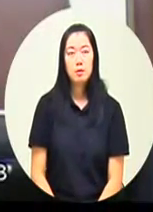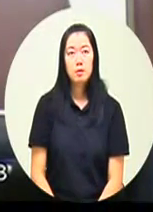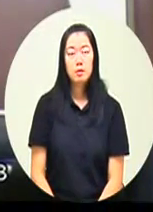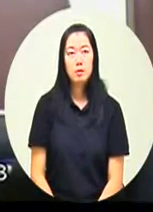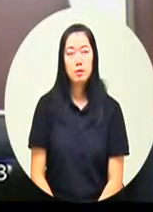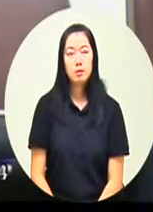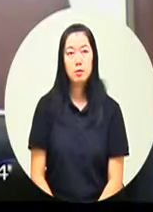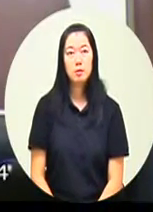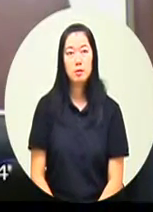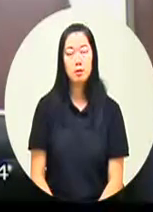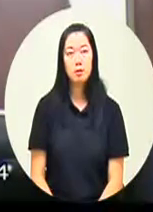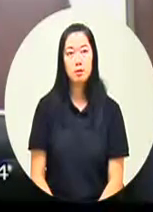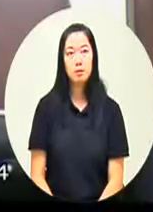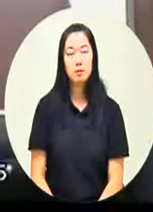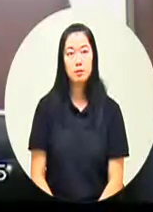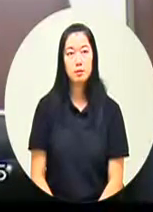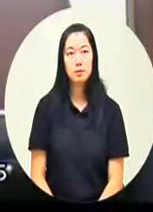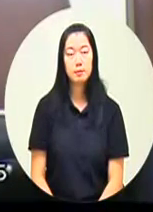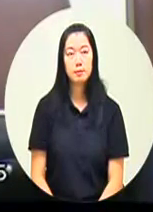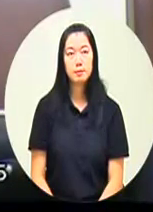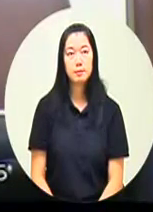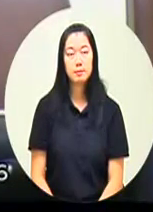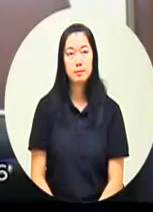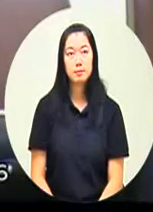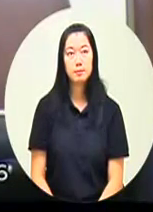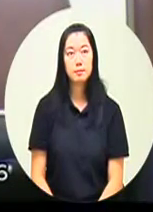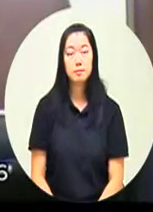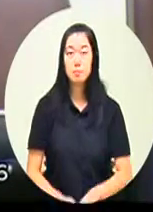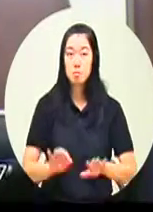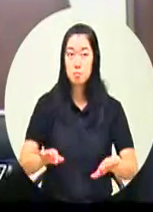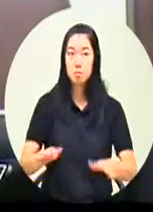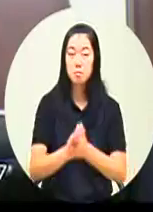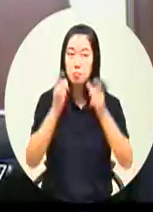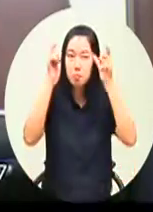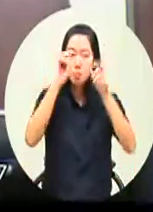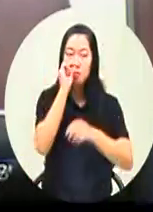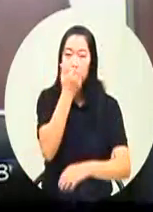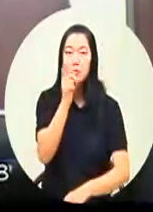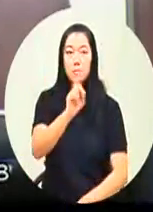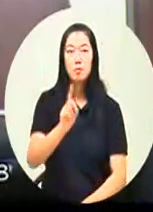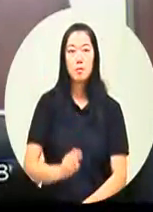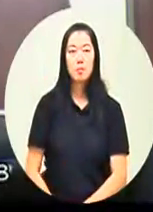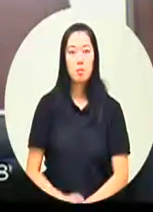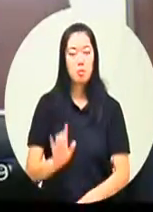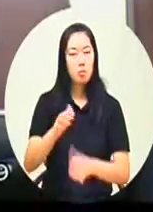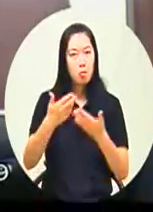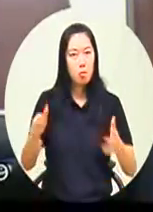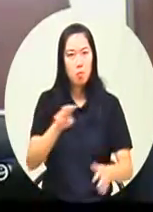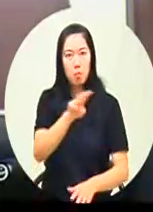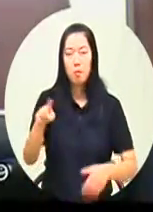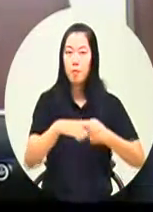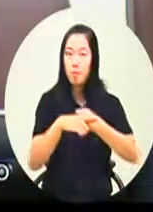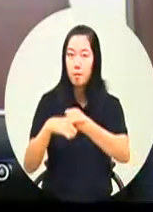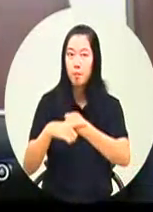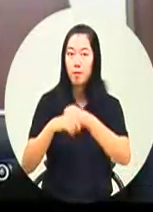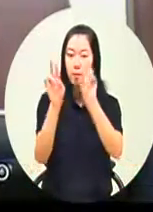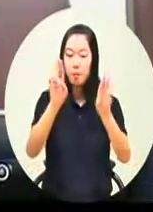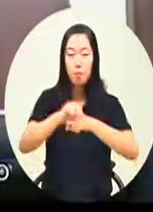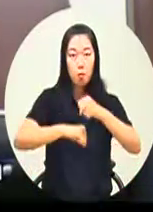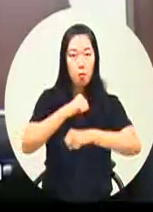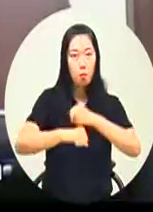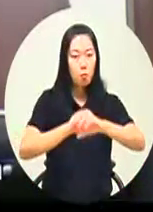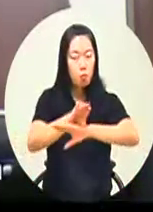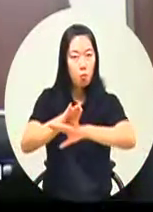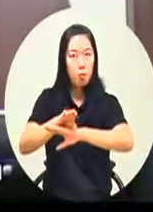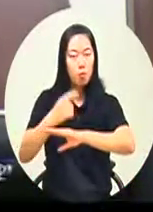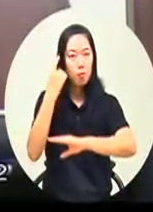那所以说像我们现在台湾，特别我们高雄本身就很多在研发电动车，而且发现这个市场越来越